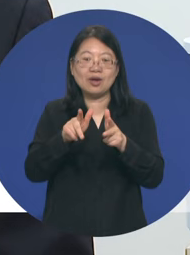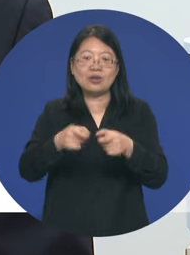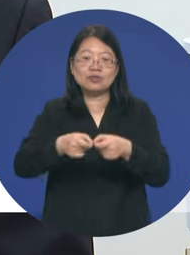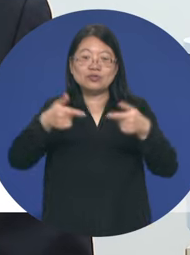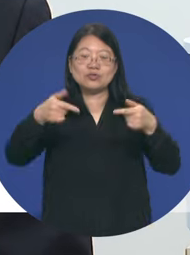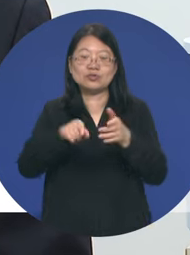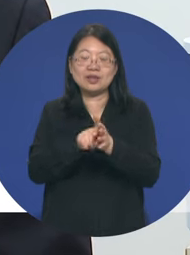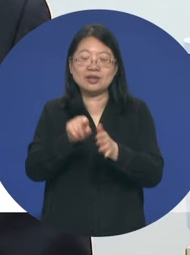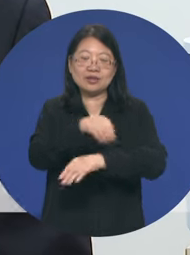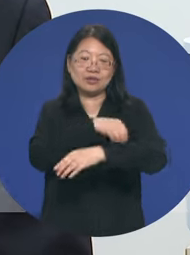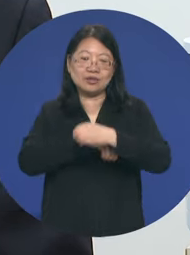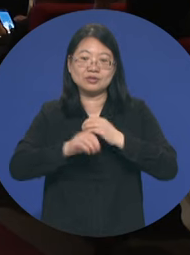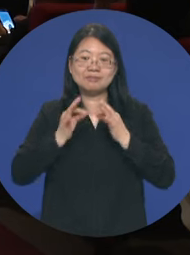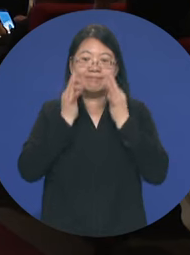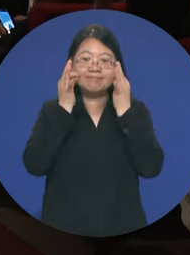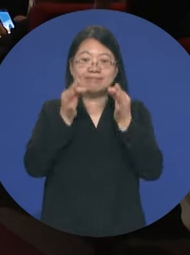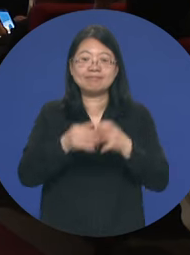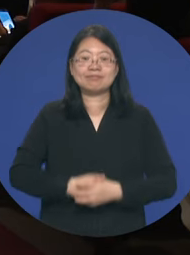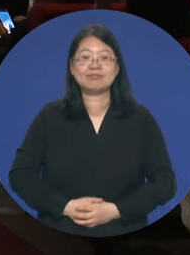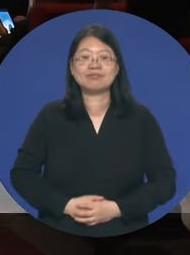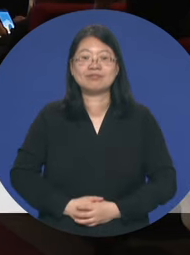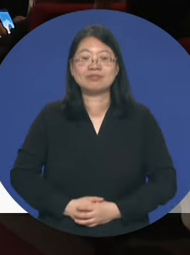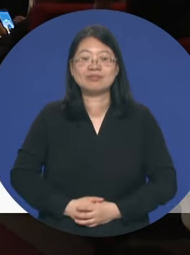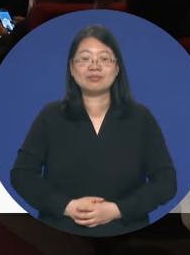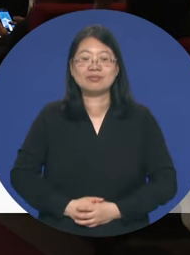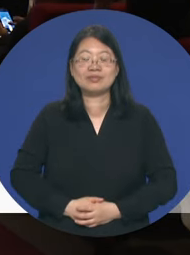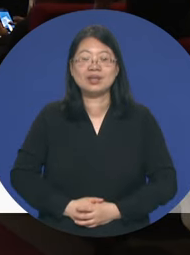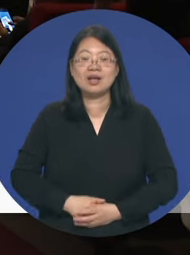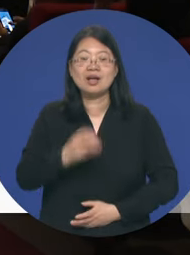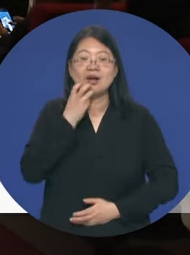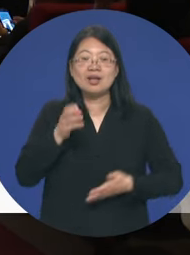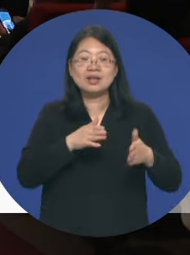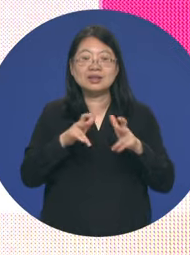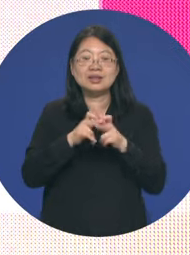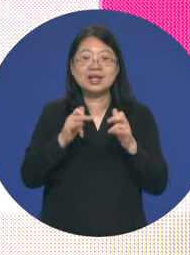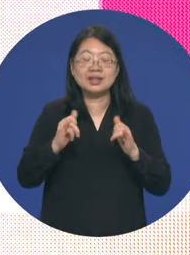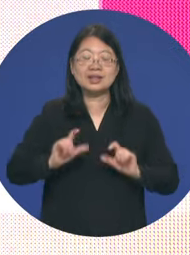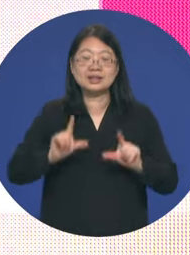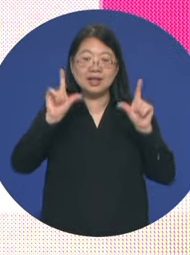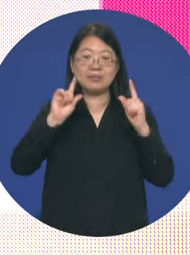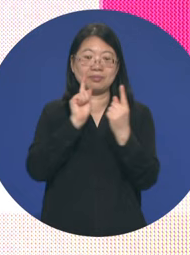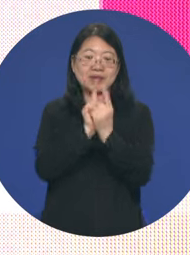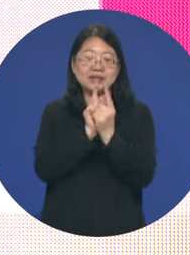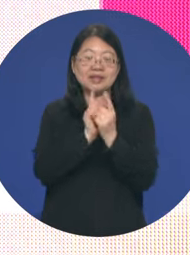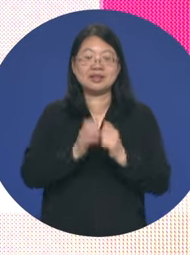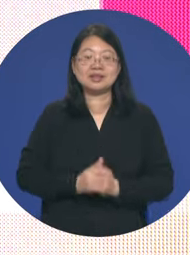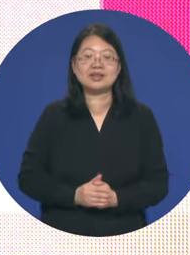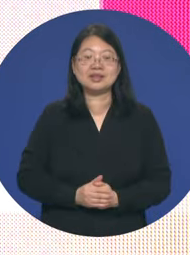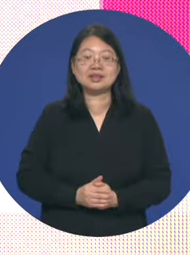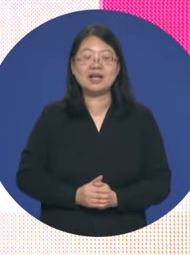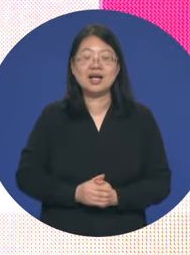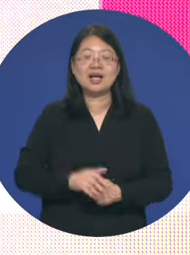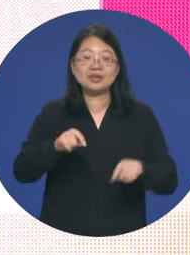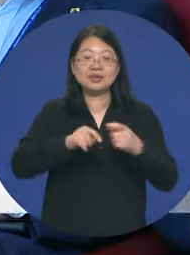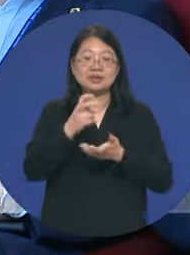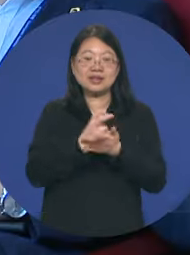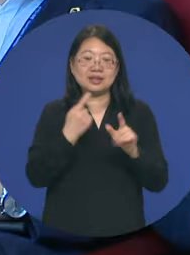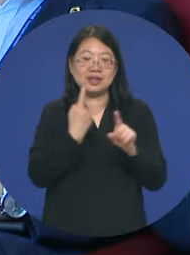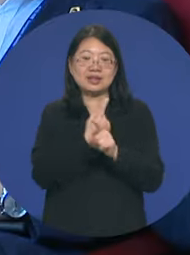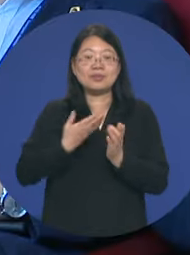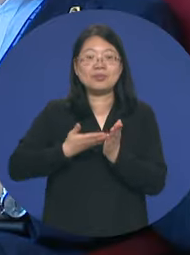위해서 적극 노력하겠습니다. 여기에 그치지 않고 경기도는 장애인의 날을 맞아 실질적인 정책 계획을